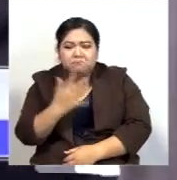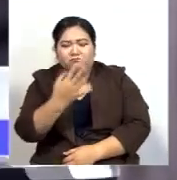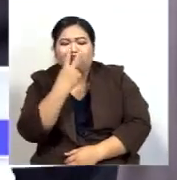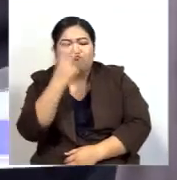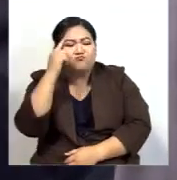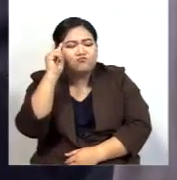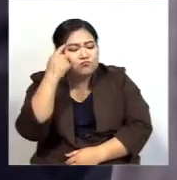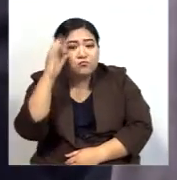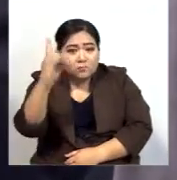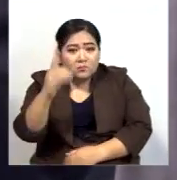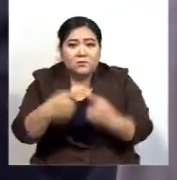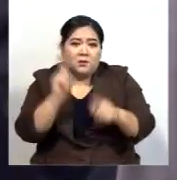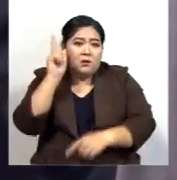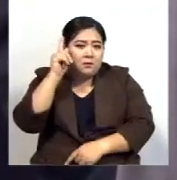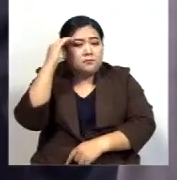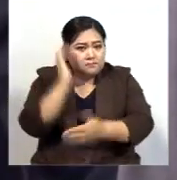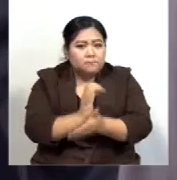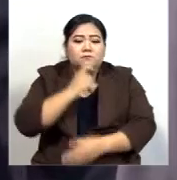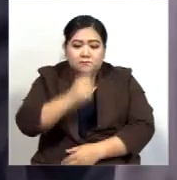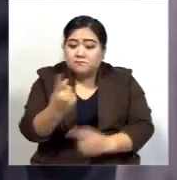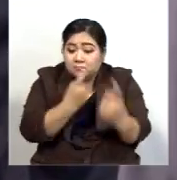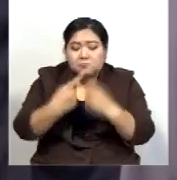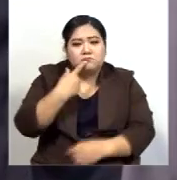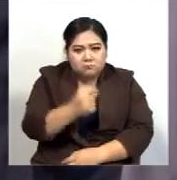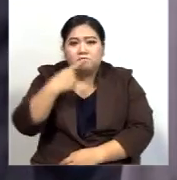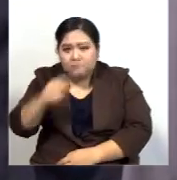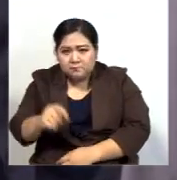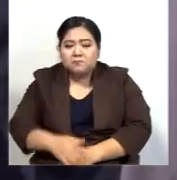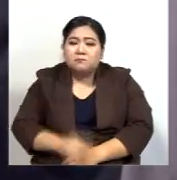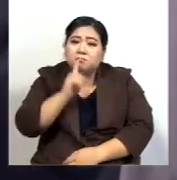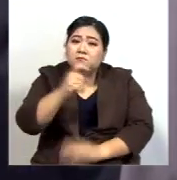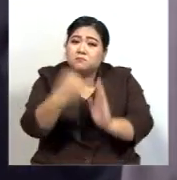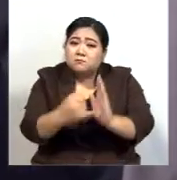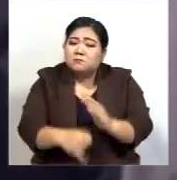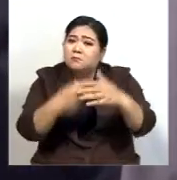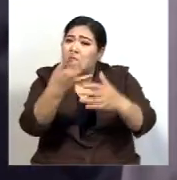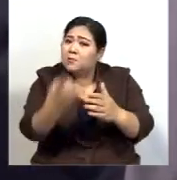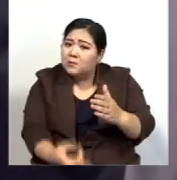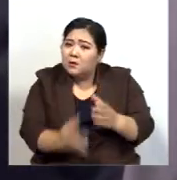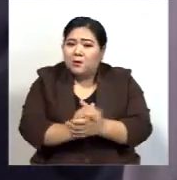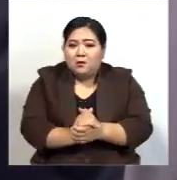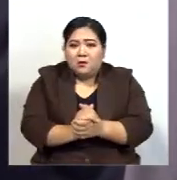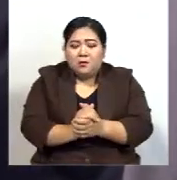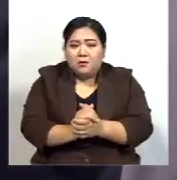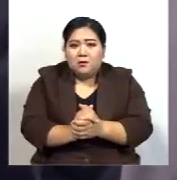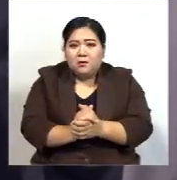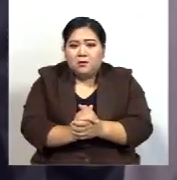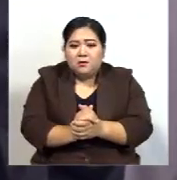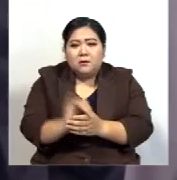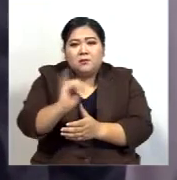หนึ่งแต่ทีมงานเราจะตอบให้หมดทุกคำถาม จับยังมีกี่ข้อหาครับข้อหามีอะไรบ้าง ยังไม่ต้องไปแ